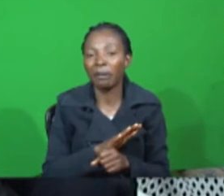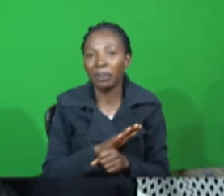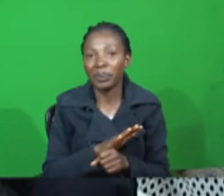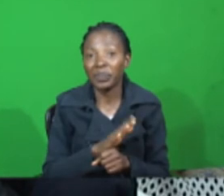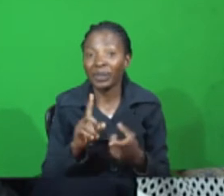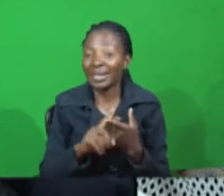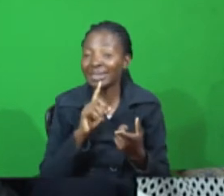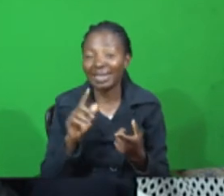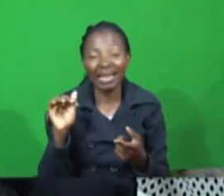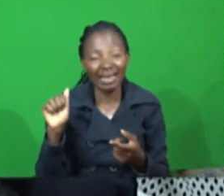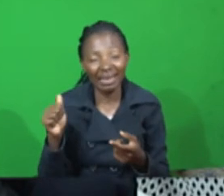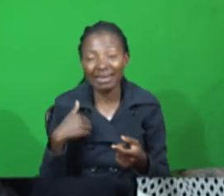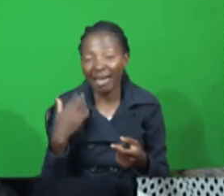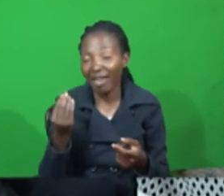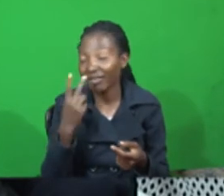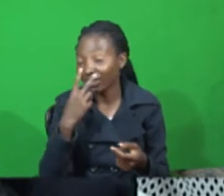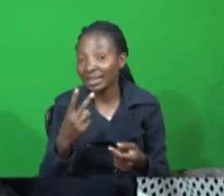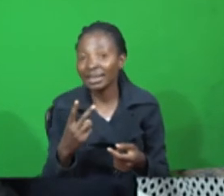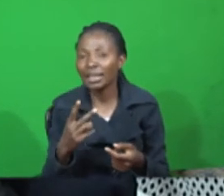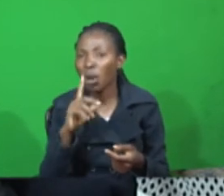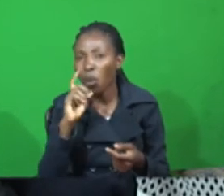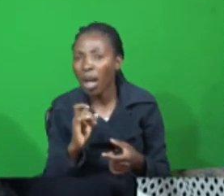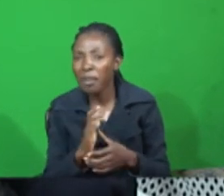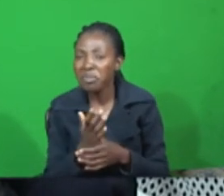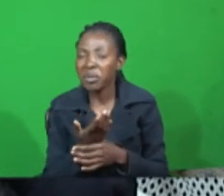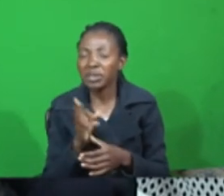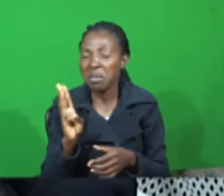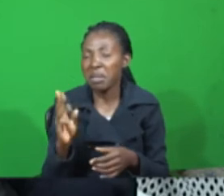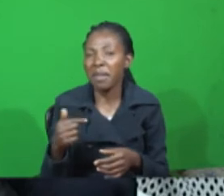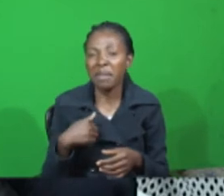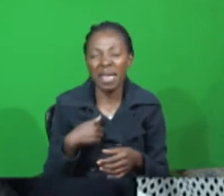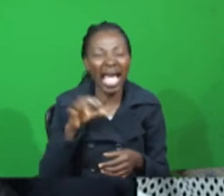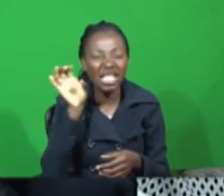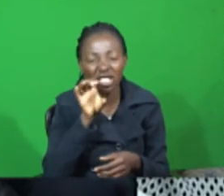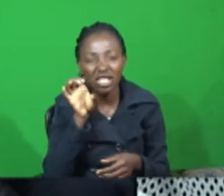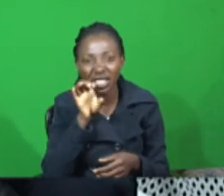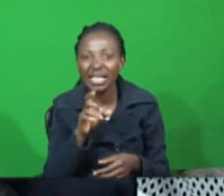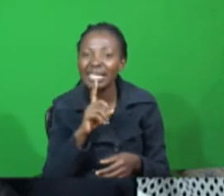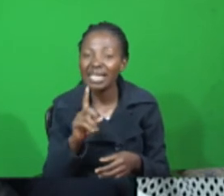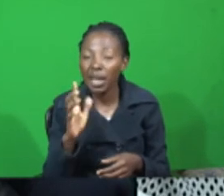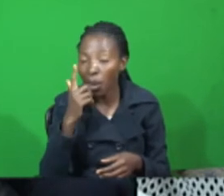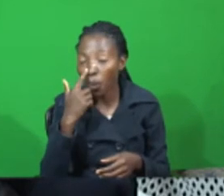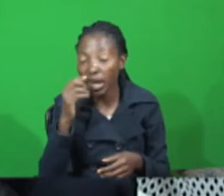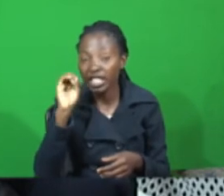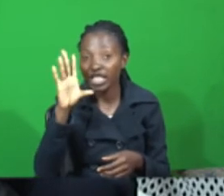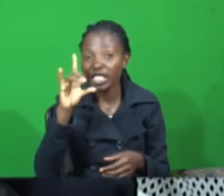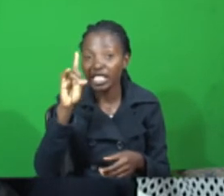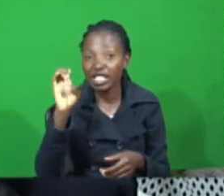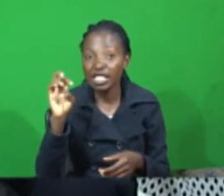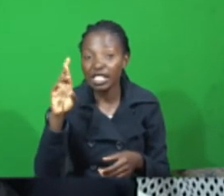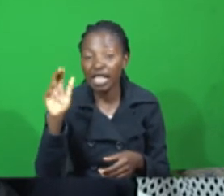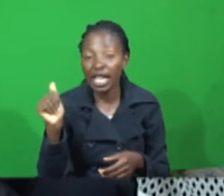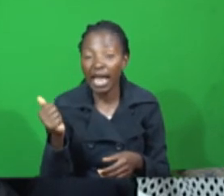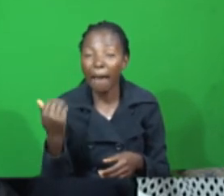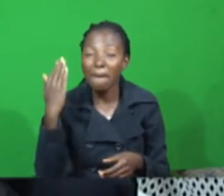Yeah. Zvikanda zvozvona ende chakonzeresa nyaya iyi. Ndakamutsotsa ndichiti shera kana akura achakugara nhaka.